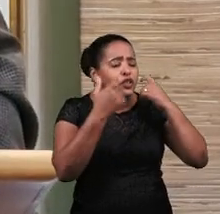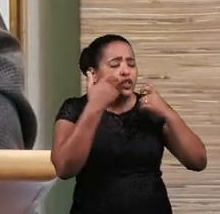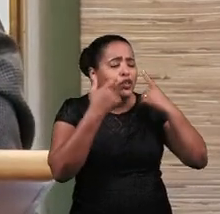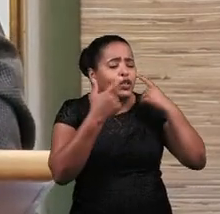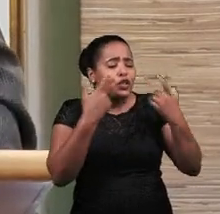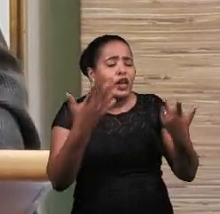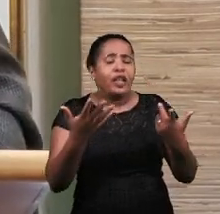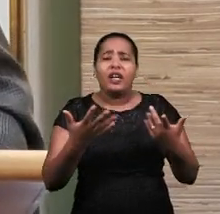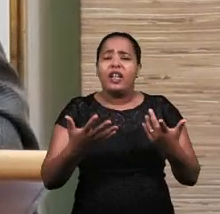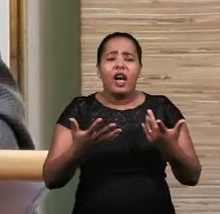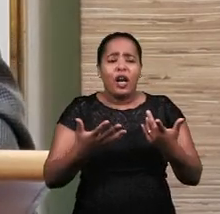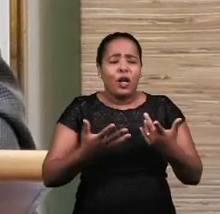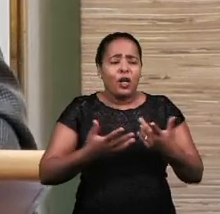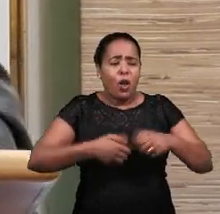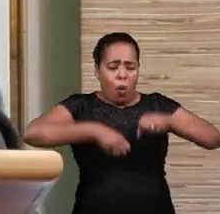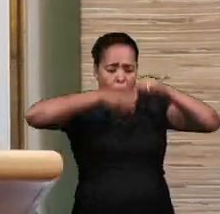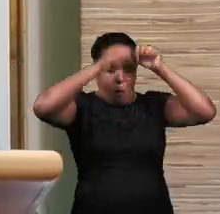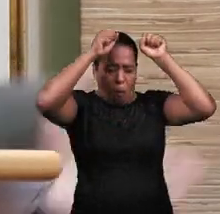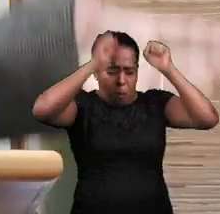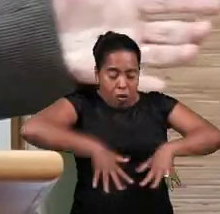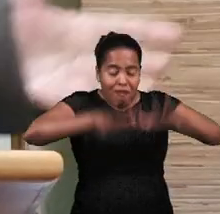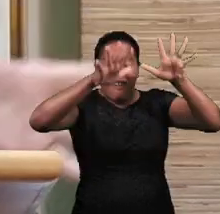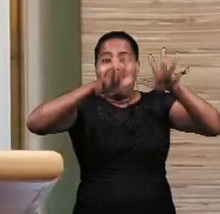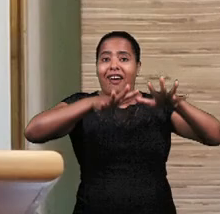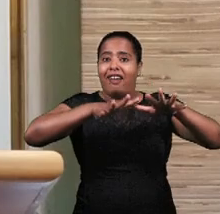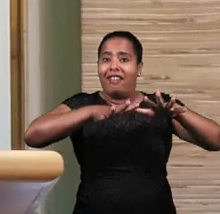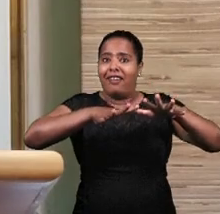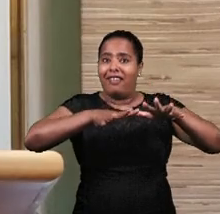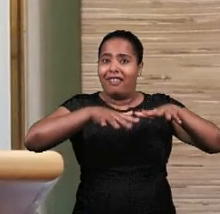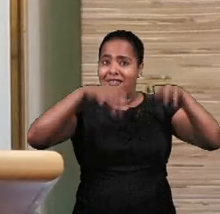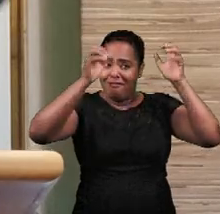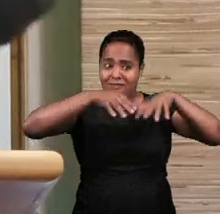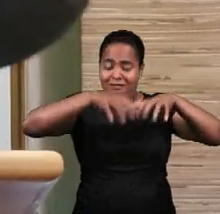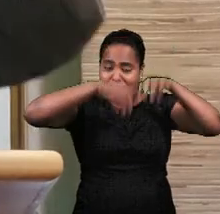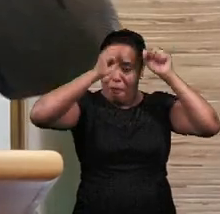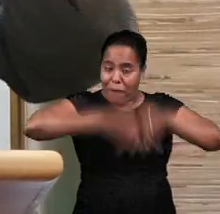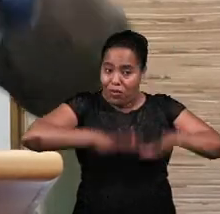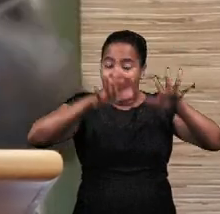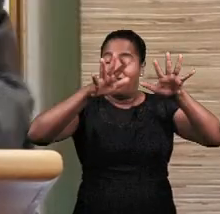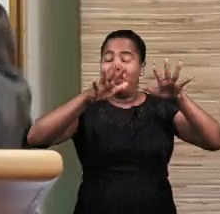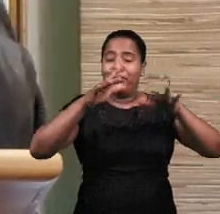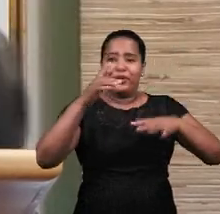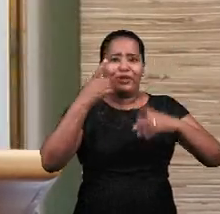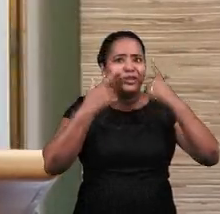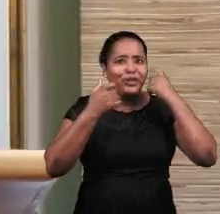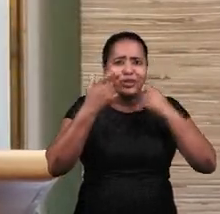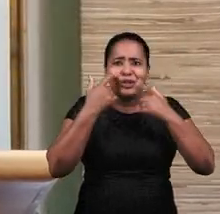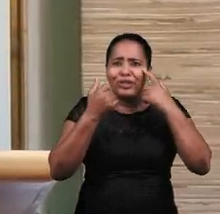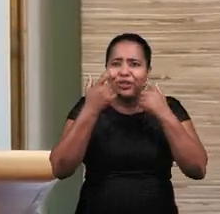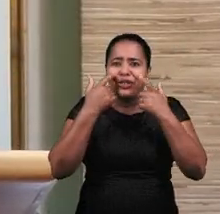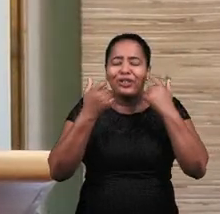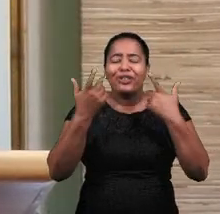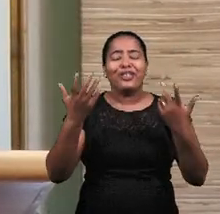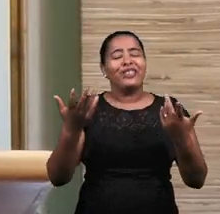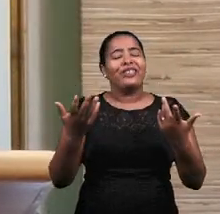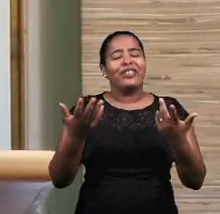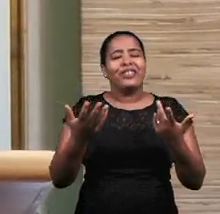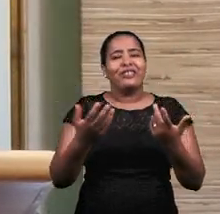Donc, elle a versé toutes ses larmes ici. Donc, il est resté bon. Elle a pleuré. Le